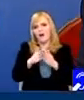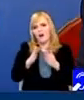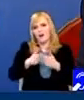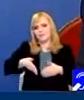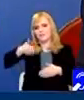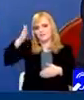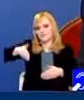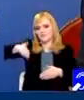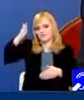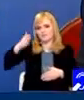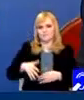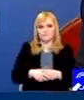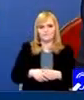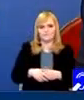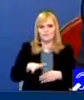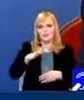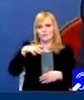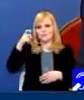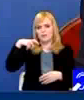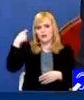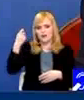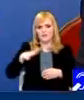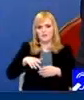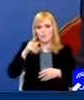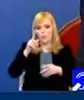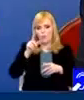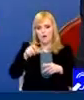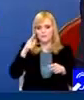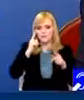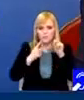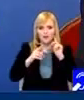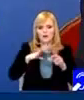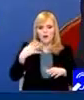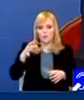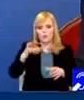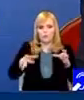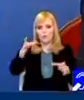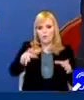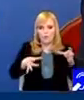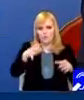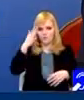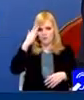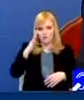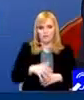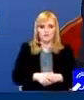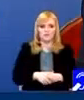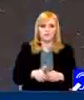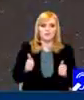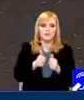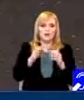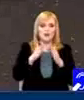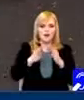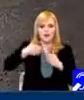cartiere nu s-a intrat zeci de ani și oamenii se plâng că au gropi până la jumătate de metru lângă